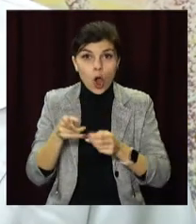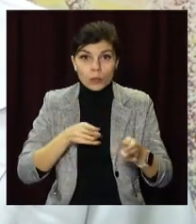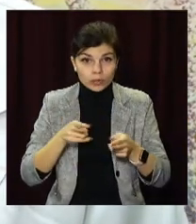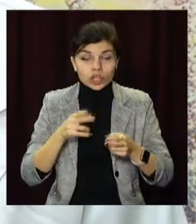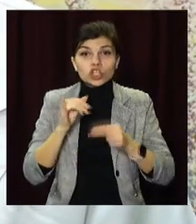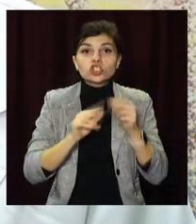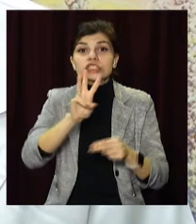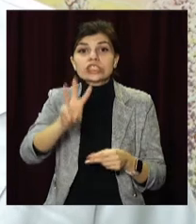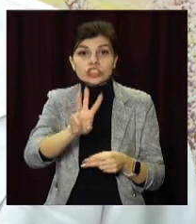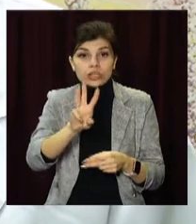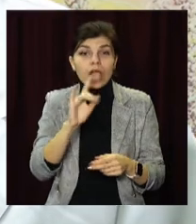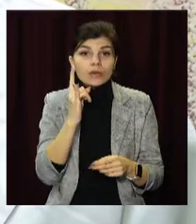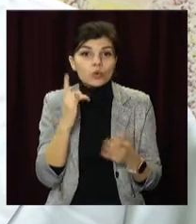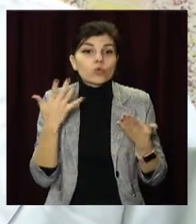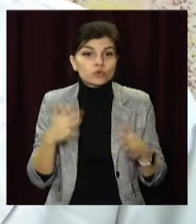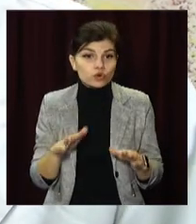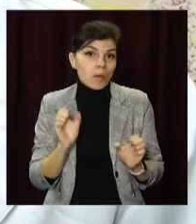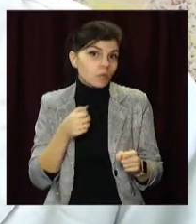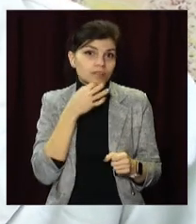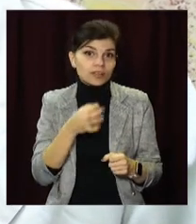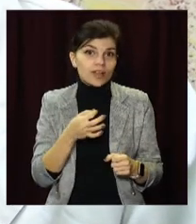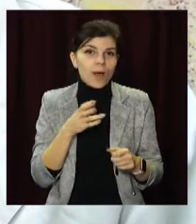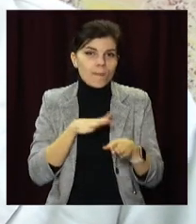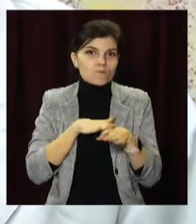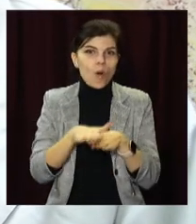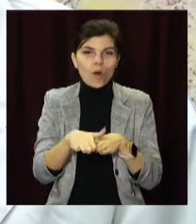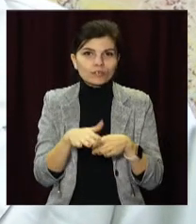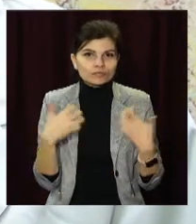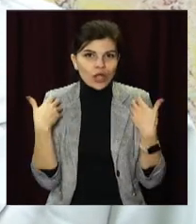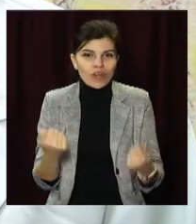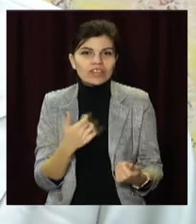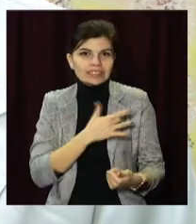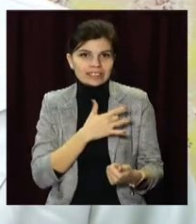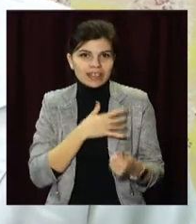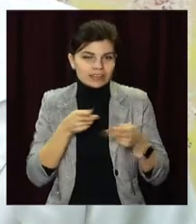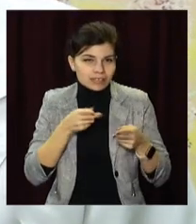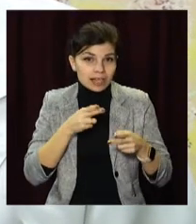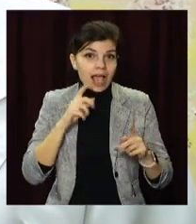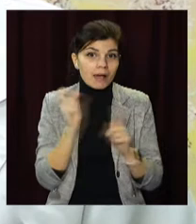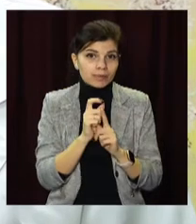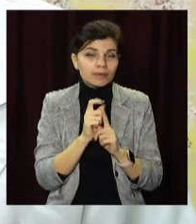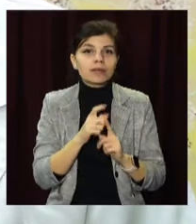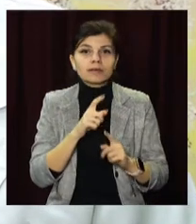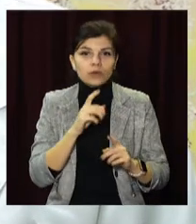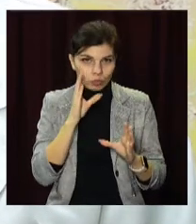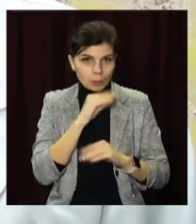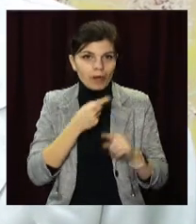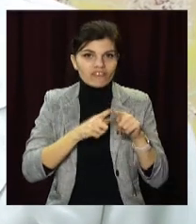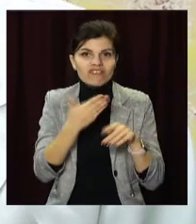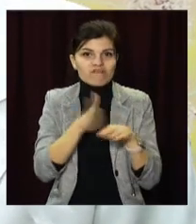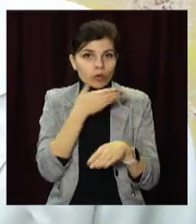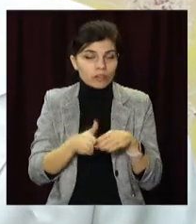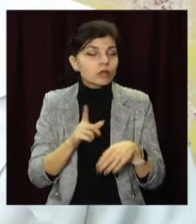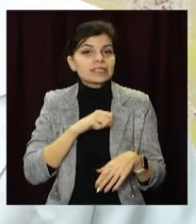был с полноценно абсолютно здоровым сердцем у нас в отделении интенсивной терапии. Что самое интересное, это та ситуация, когда